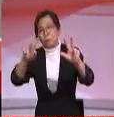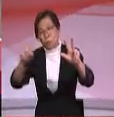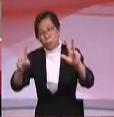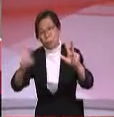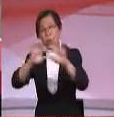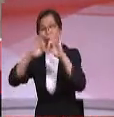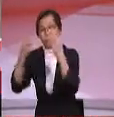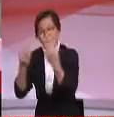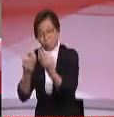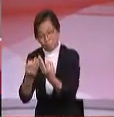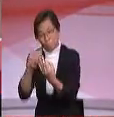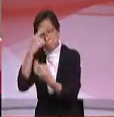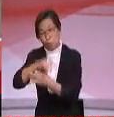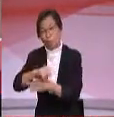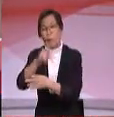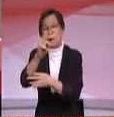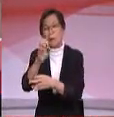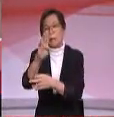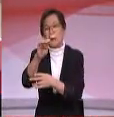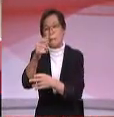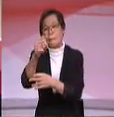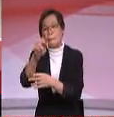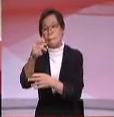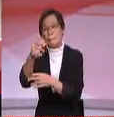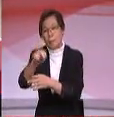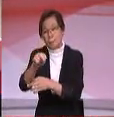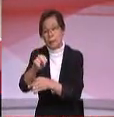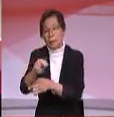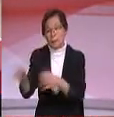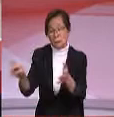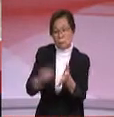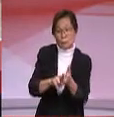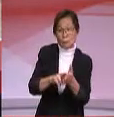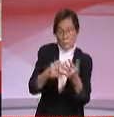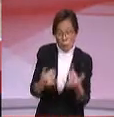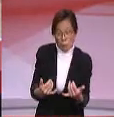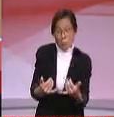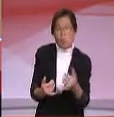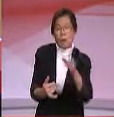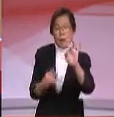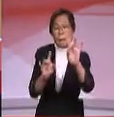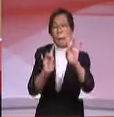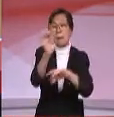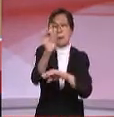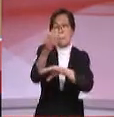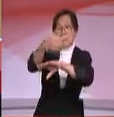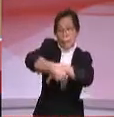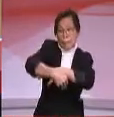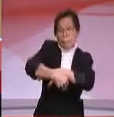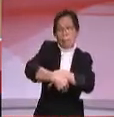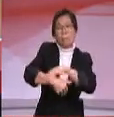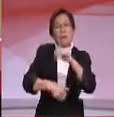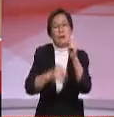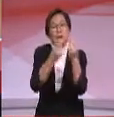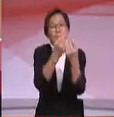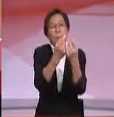3,341 keluarga. Dan untuk daerah Kemaman direkodkan, iaitu sehingga kini sehingga pukul 8 malam ini, itu